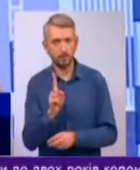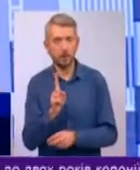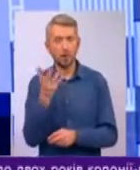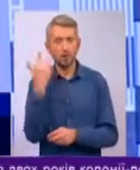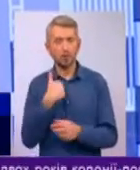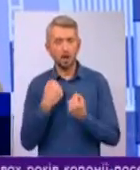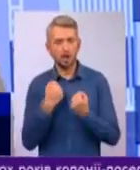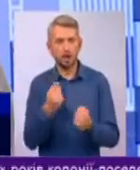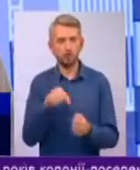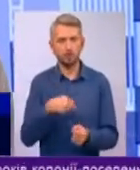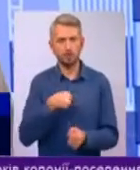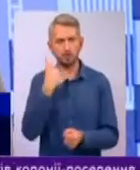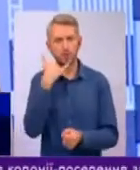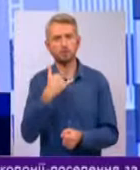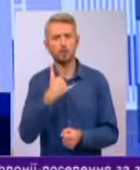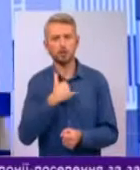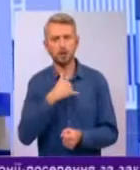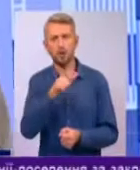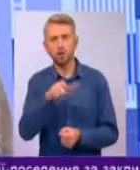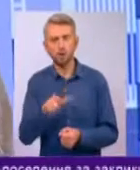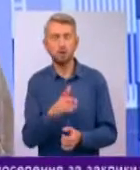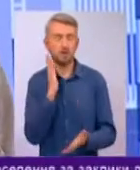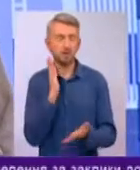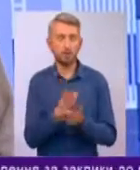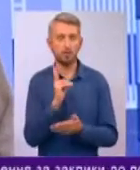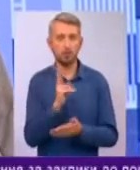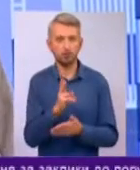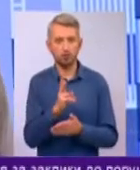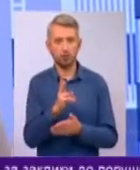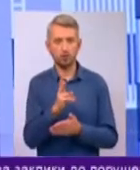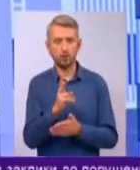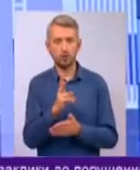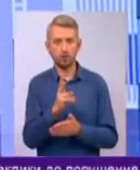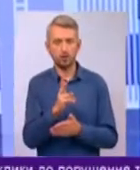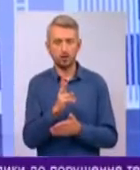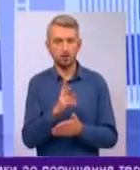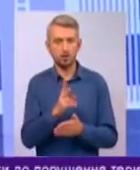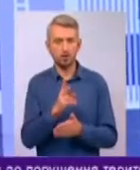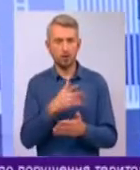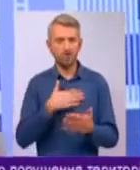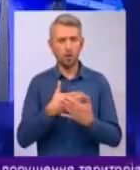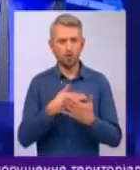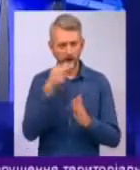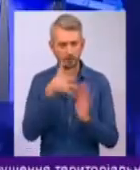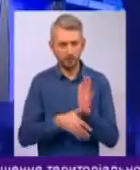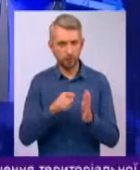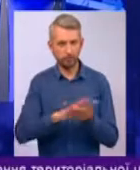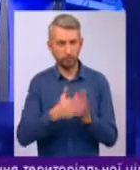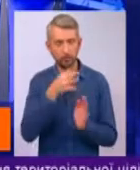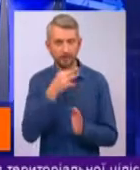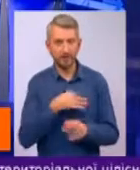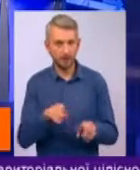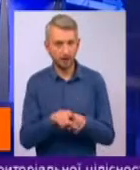коли їхав сюди, мені позвонили люди безпосередні, які вивчають волонтери цю ситуацію, і сказали про це. Друга